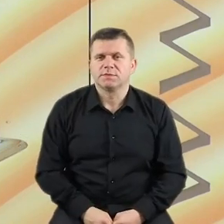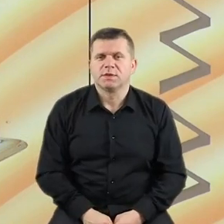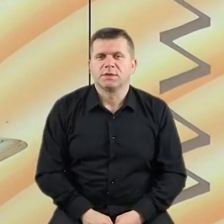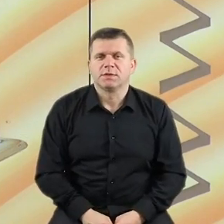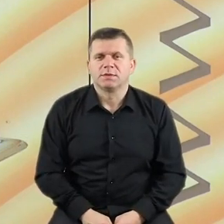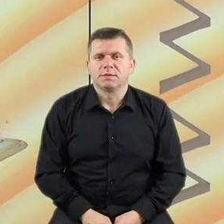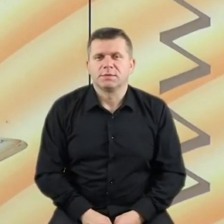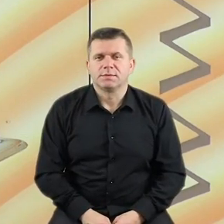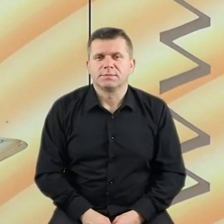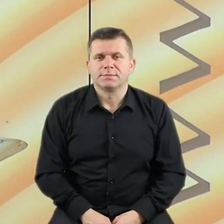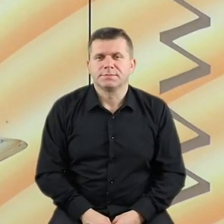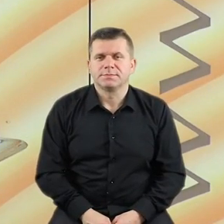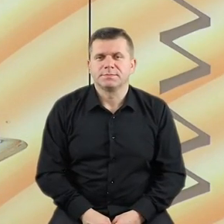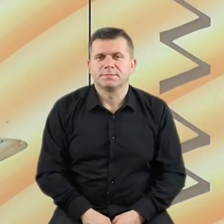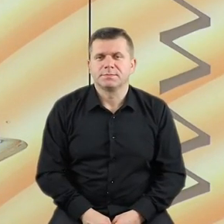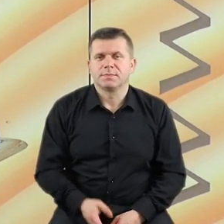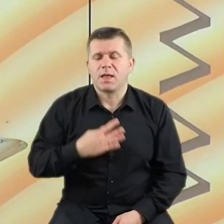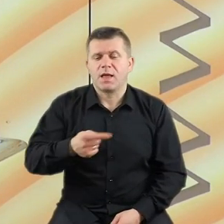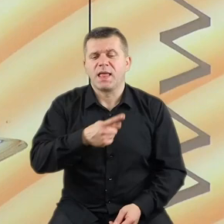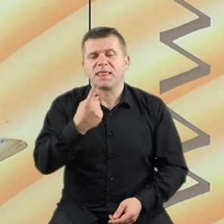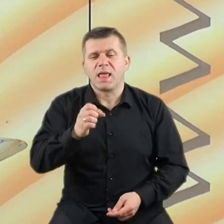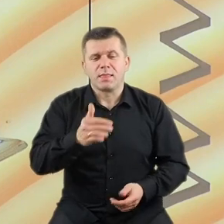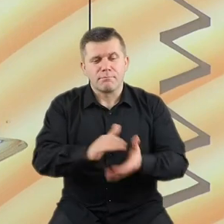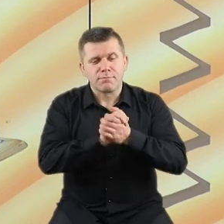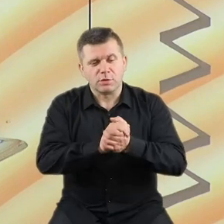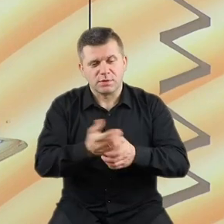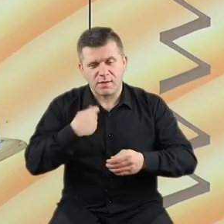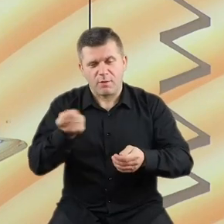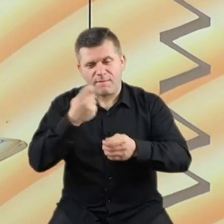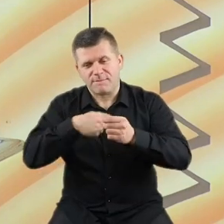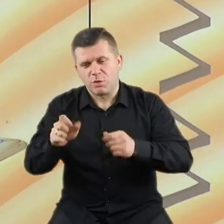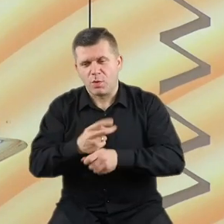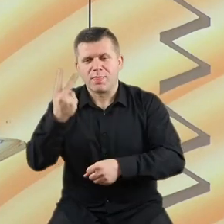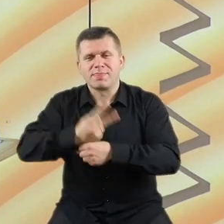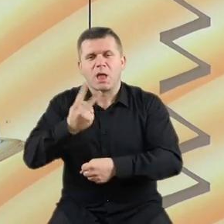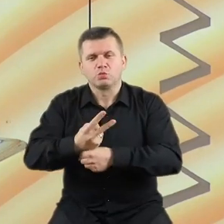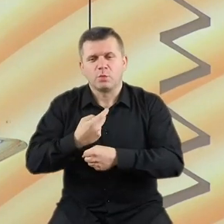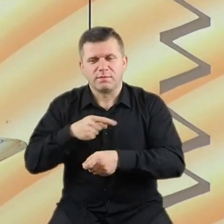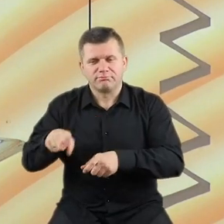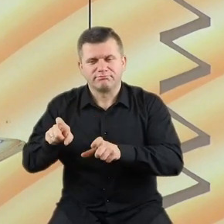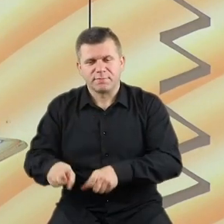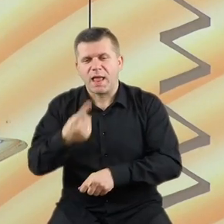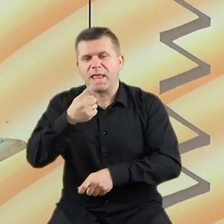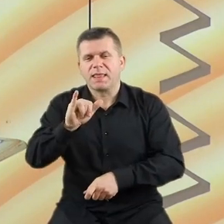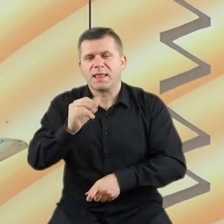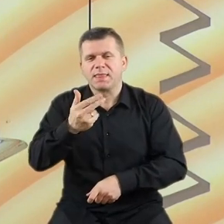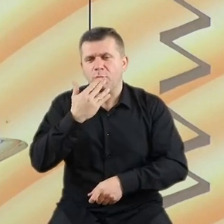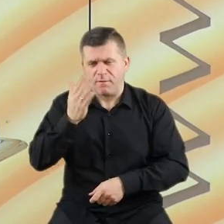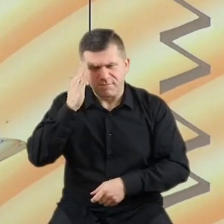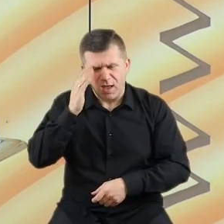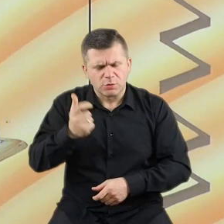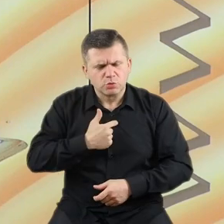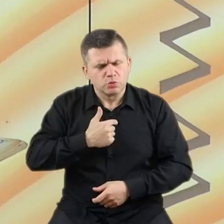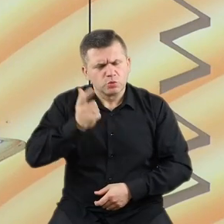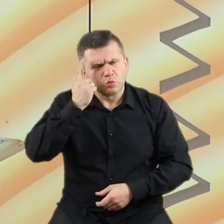takiego, że jak wyjeżdżałam, żegnałam się z Diną, już siadam do taksówki, a Dina mówi, a wie pani